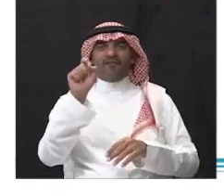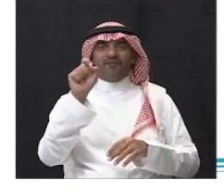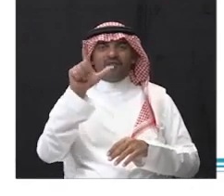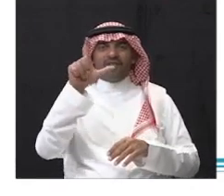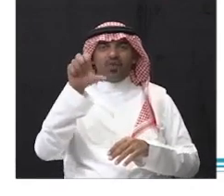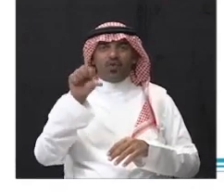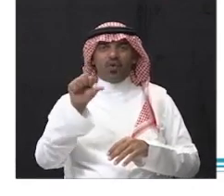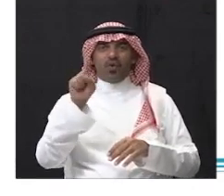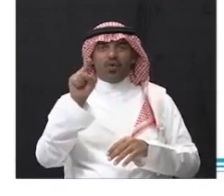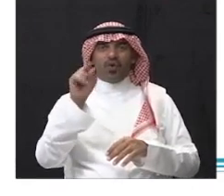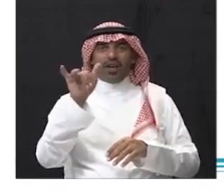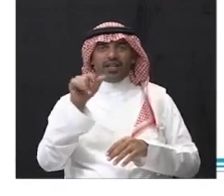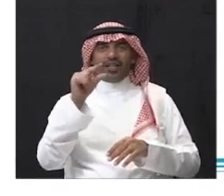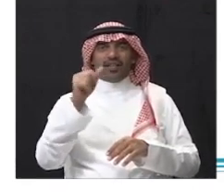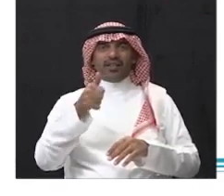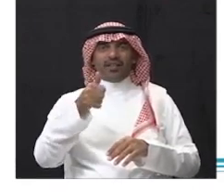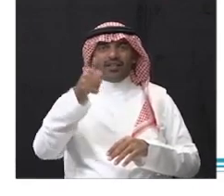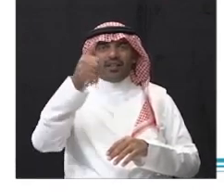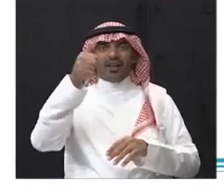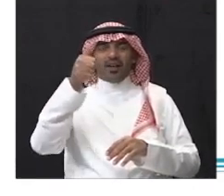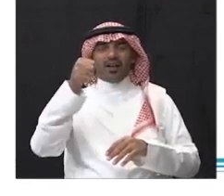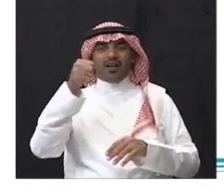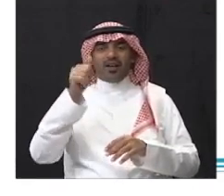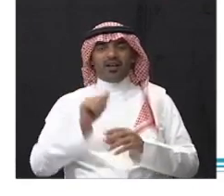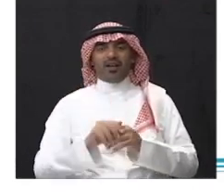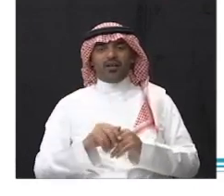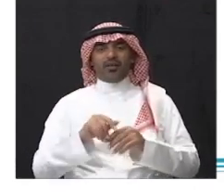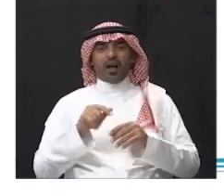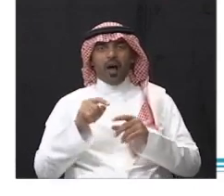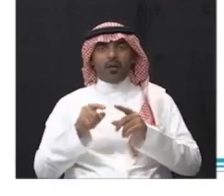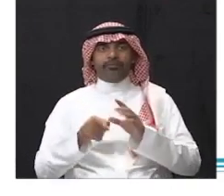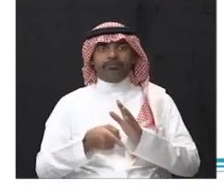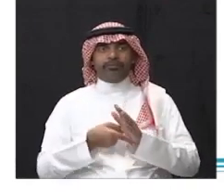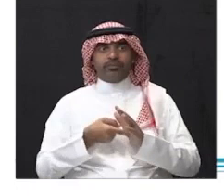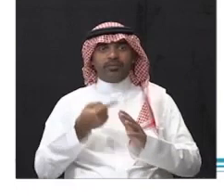وكانت هذه الرحلة ابتداء للاستعمار